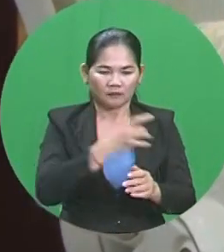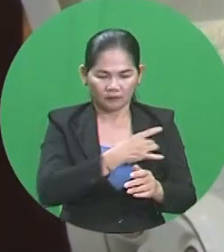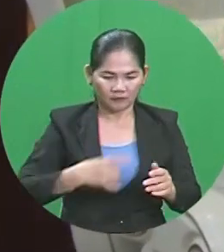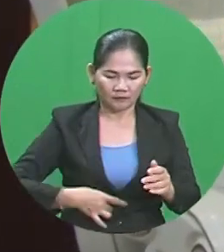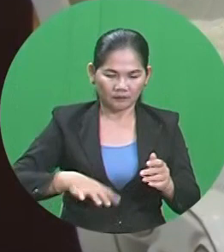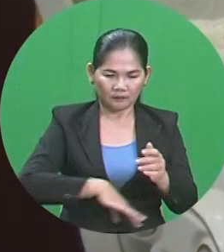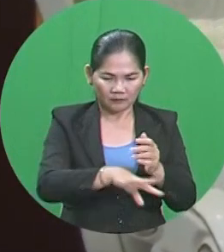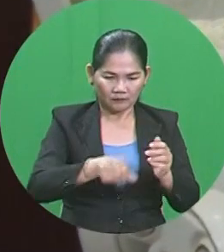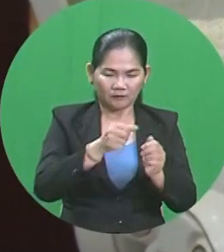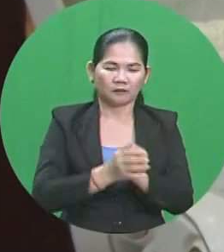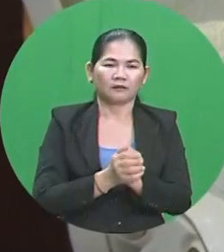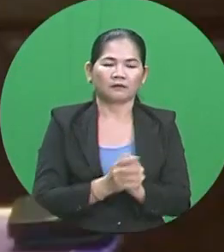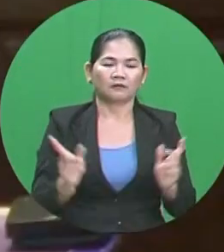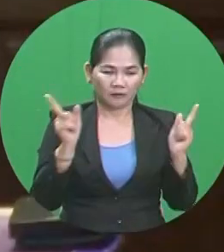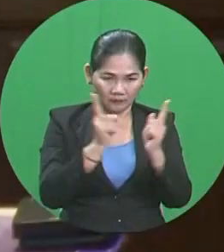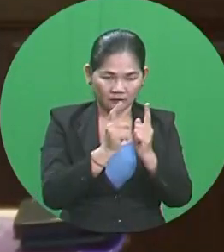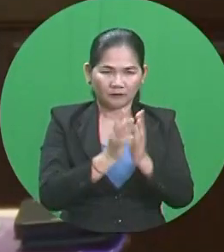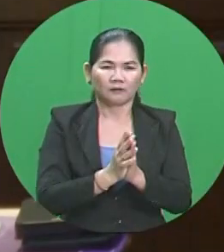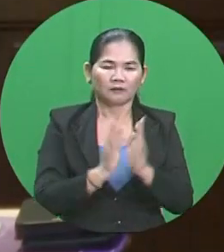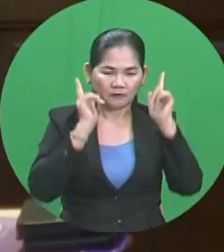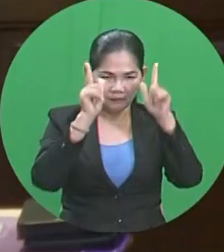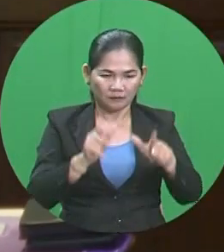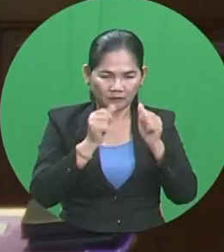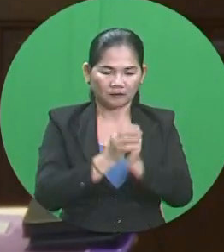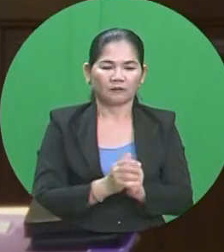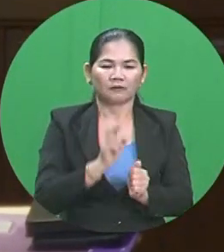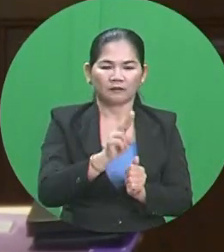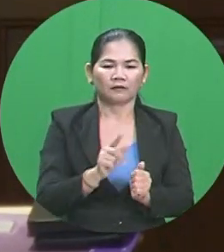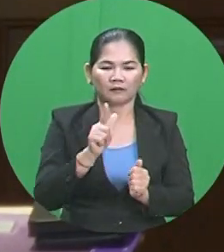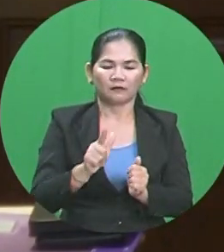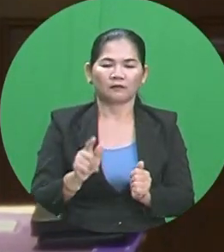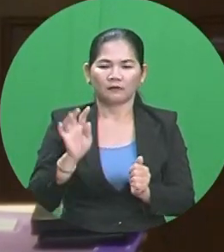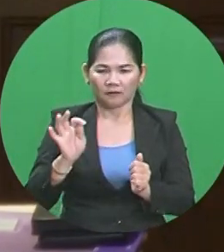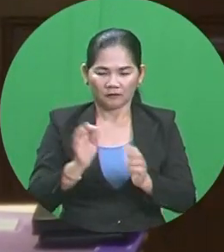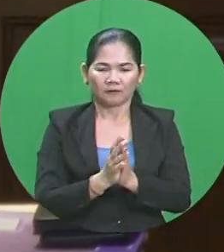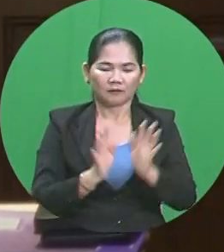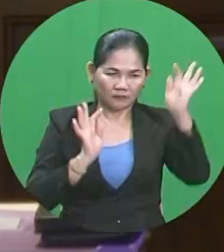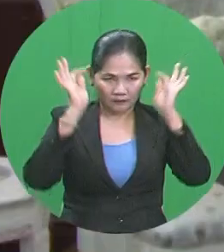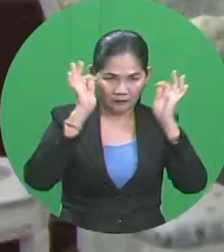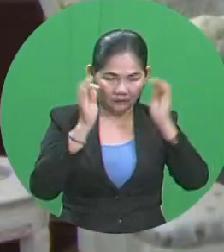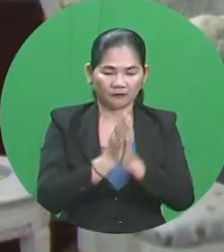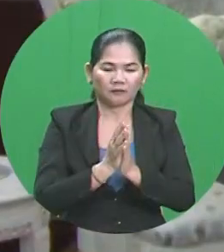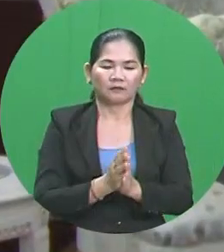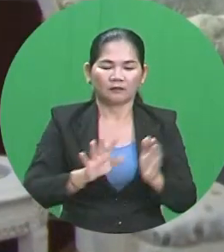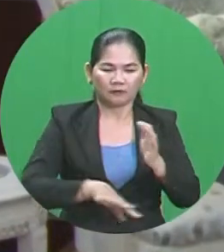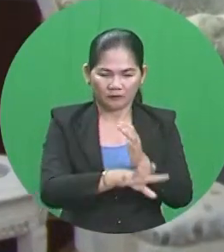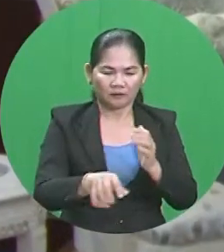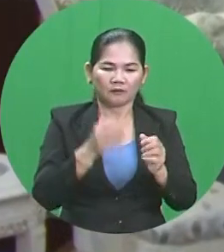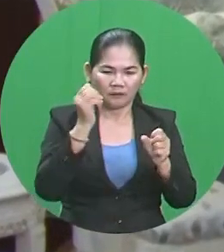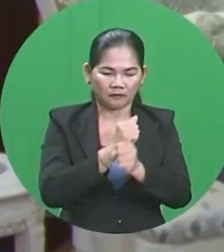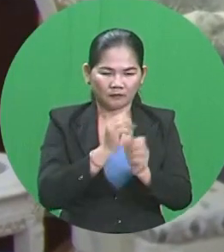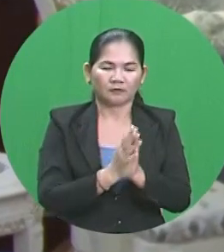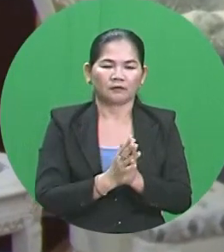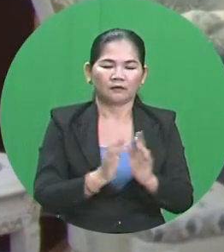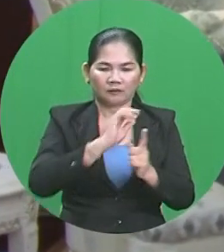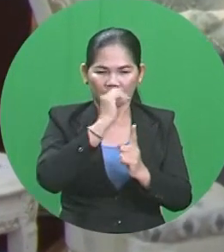កម្ពុជានៅក្នុងជំនួបពិភាក្សានេះអយ្យដមអាណាតូលីបូរូវិកសូមវិដំឡៃខ្ពស់ចំពោះកម្ពុជាដែលបានគ្រប់គ្រ